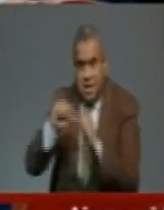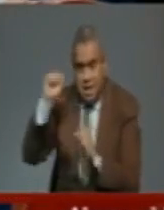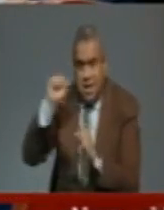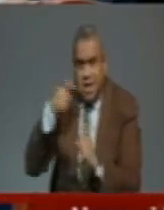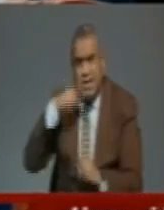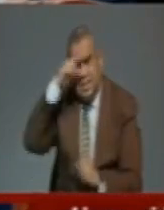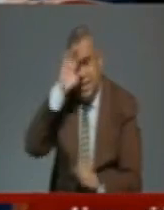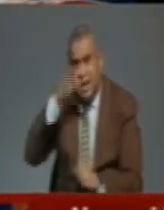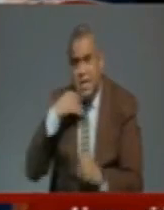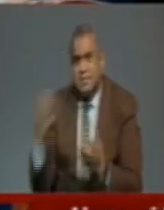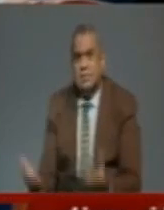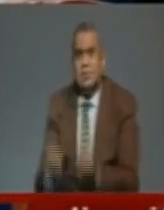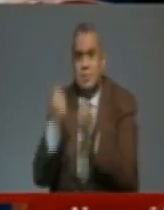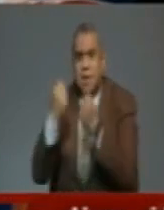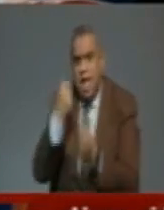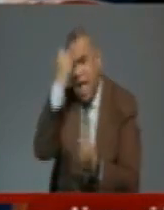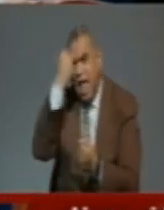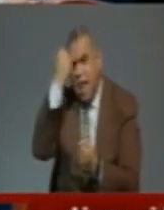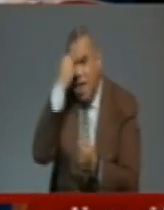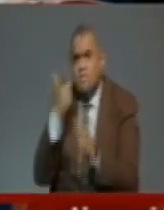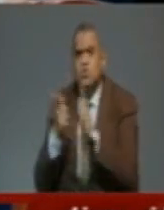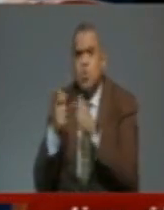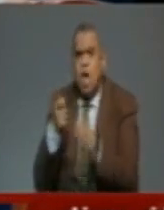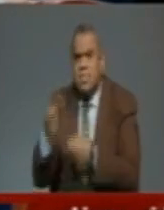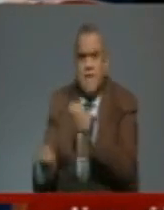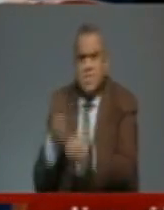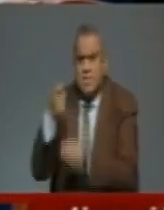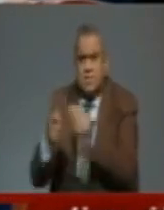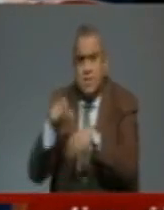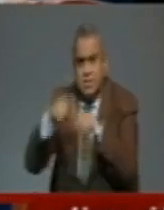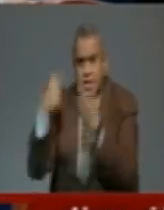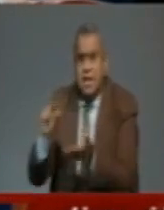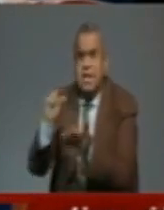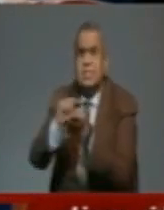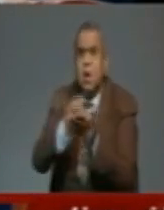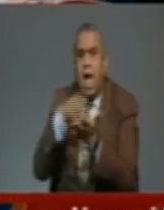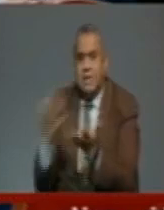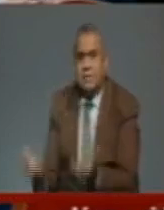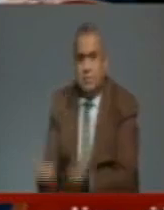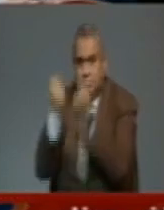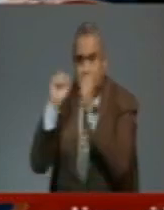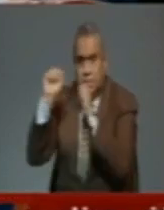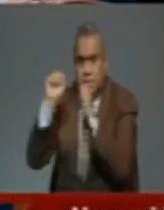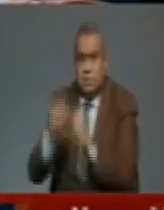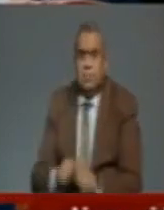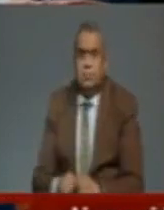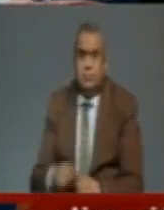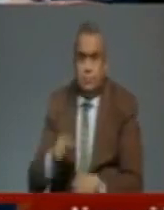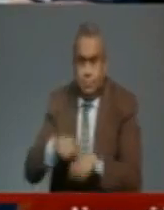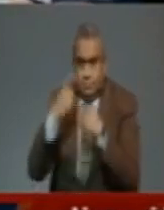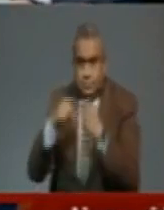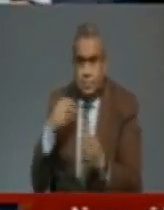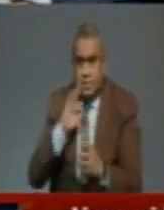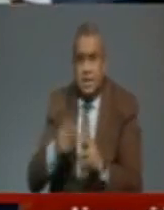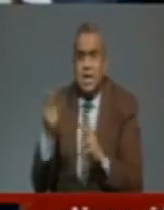آلاف المليارات من الدولارات عشان تبقى دول، عشان تبقى إيه؟ دول دول، وعشان الناس اللي فيها تعيش